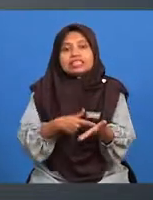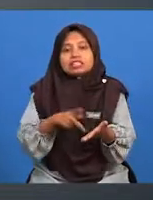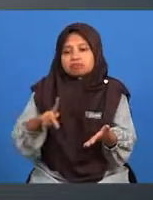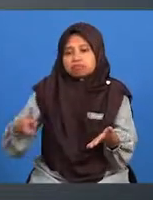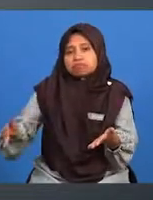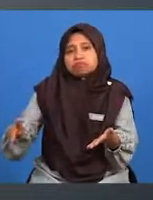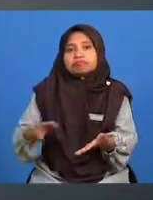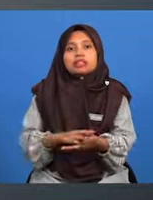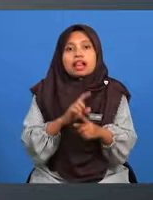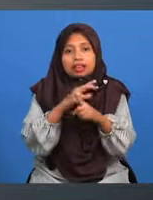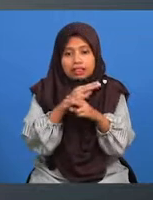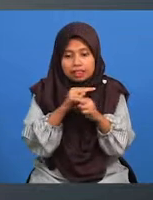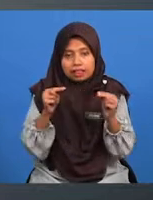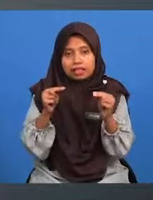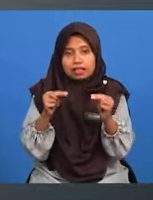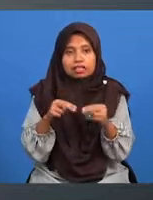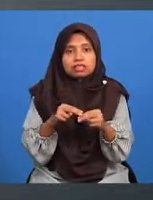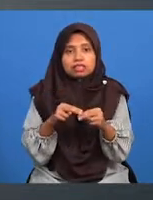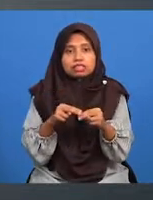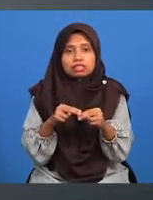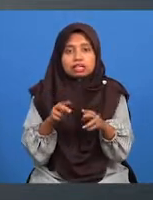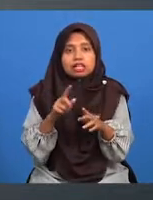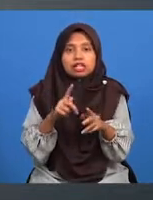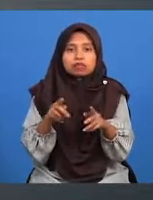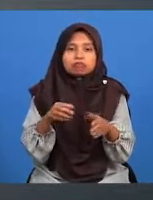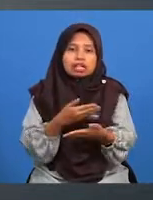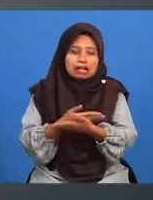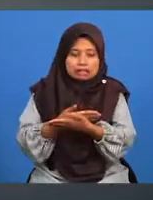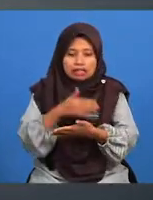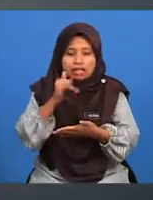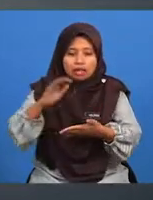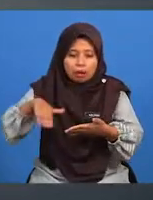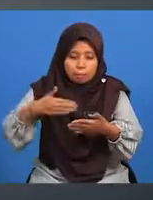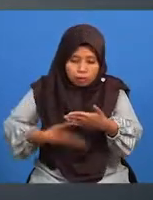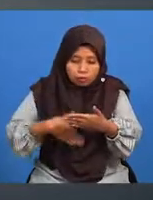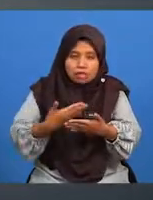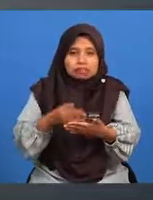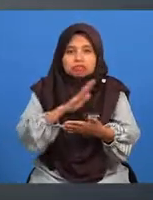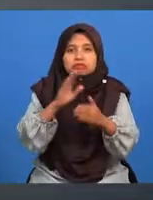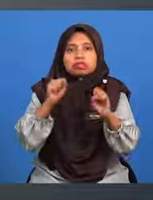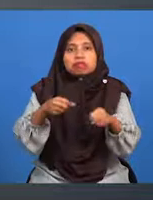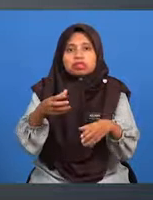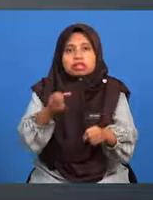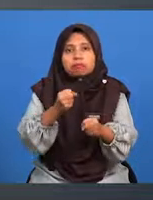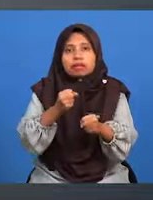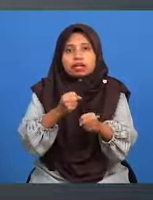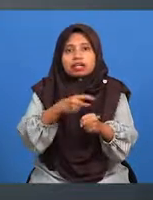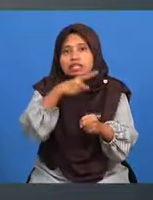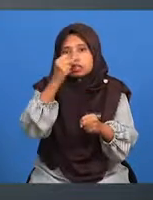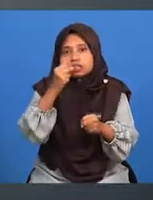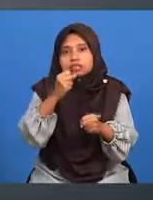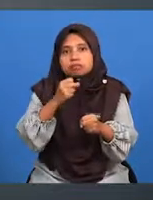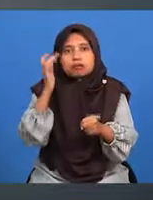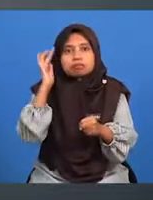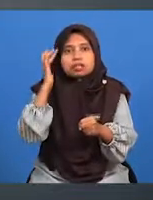kanak-kanak. Namun begitu, janin yang belum lahir tidak layak menerima hibah ya, kerana belum pasti lagi